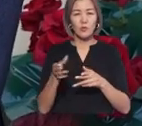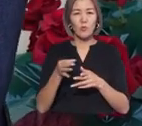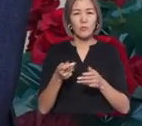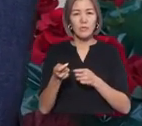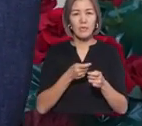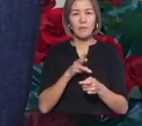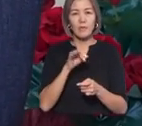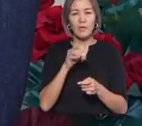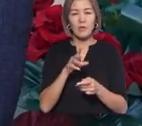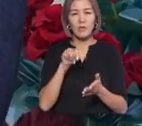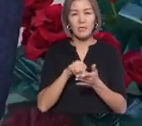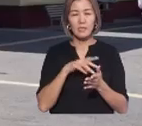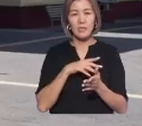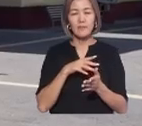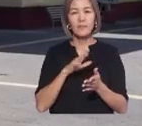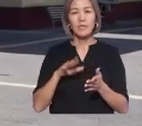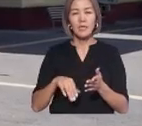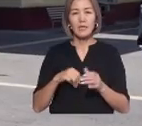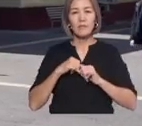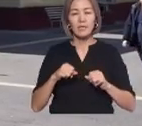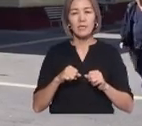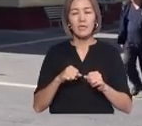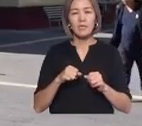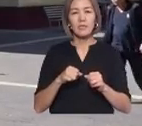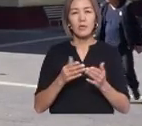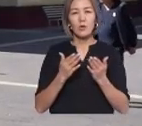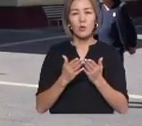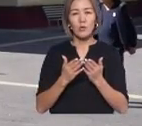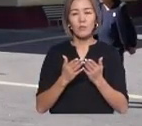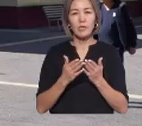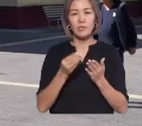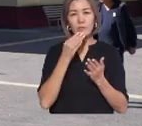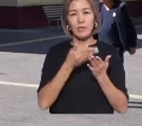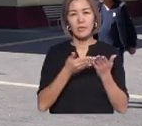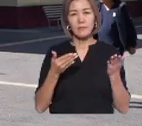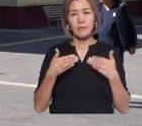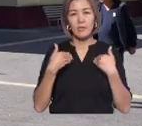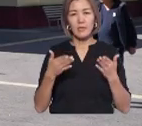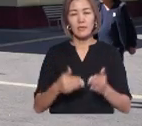орынбасары Мәрлен Көлбаев та қатысты. Артынша батырлардың аруағына құран бағышталып ас берілді.